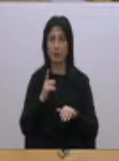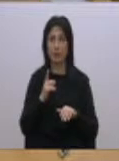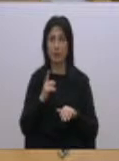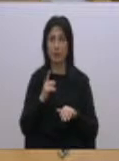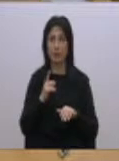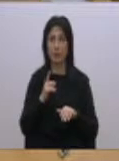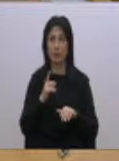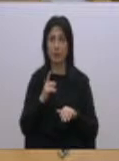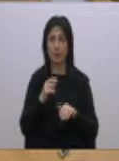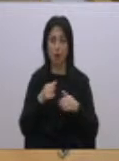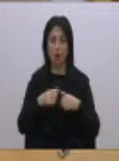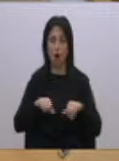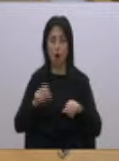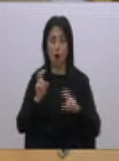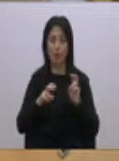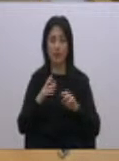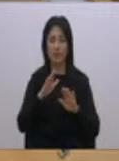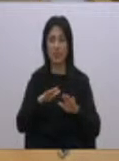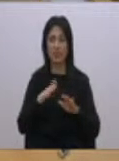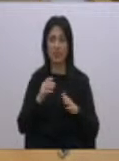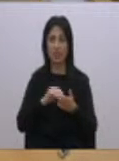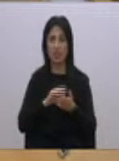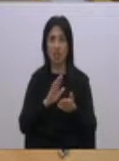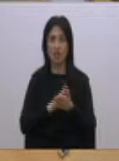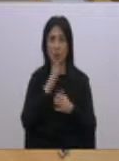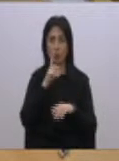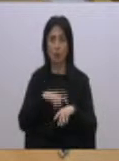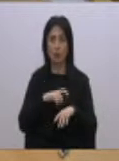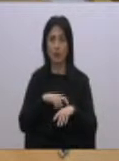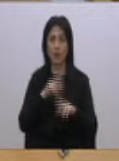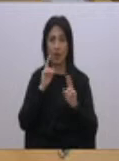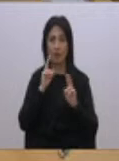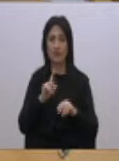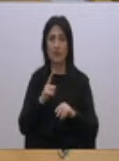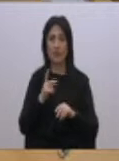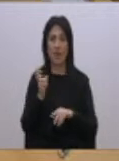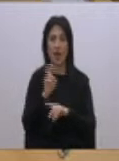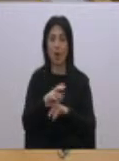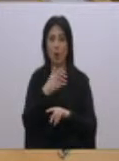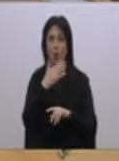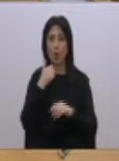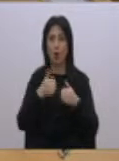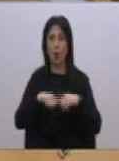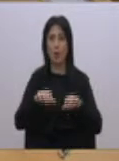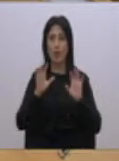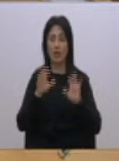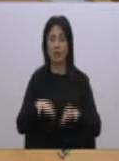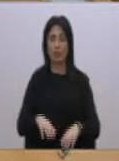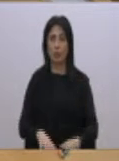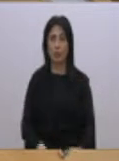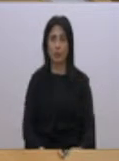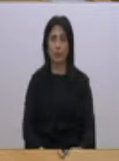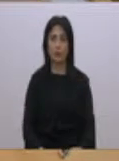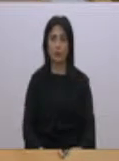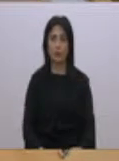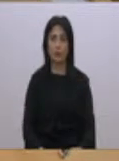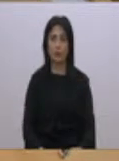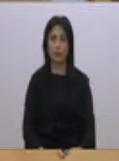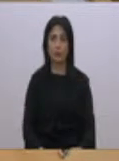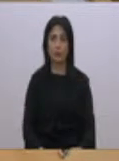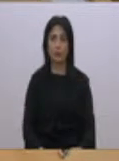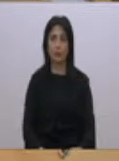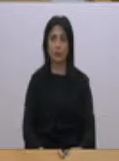ხო, არის კომისიიდან არავინ არის ადგილზე, ჩანიშნული იყო დრო და არ ვიცი მე რატო არ გამოცხადა კომისიის თავმჯდომარე.